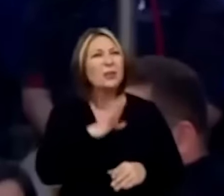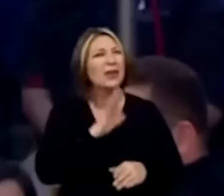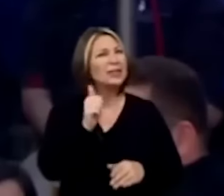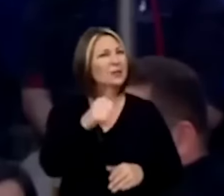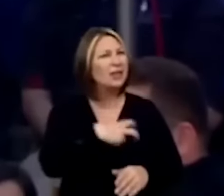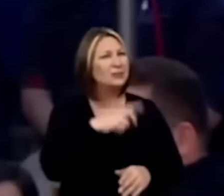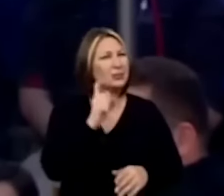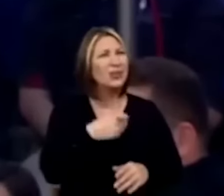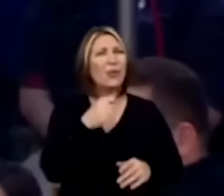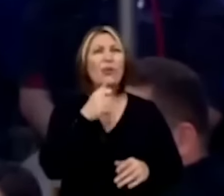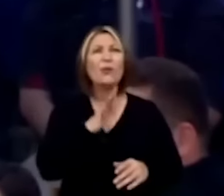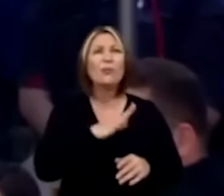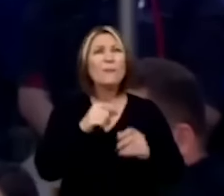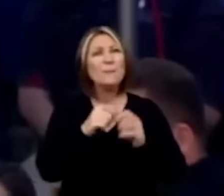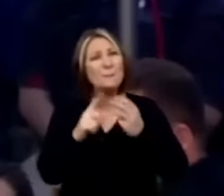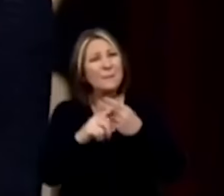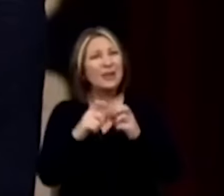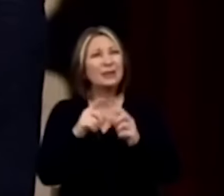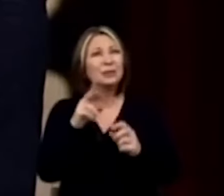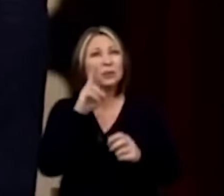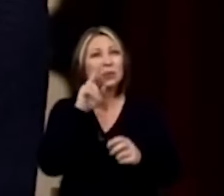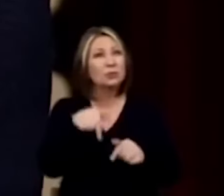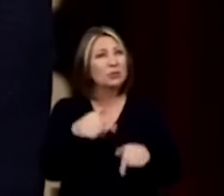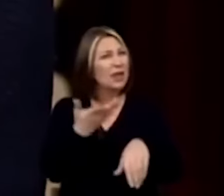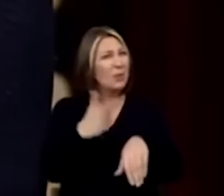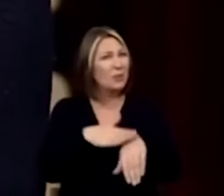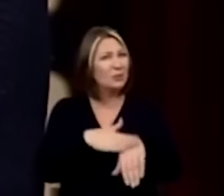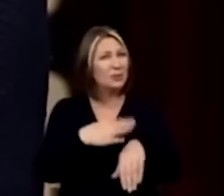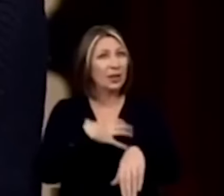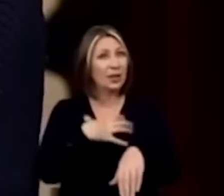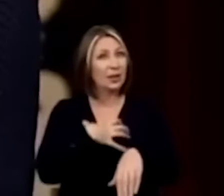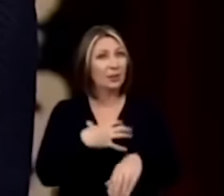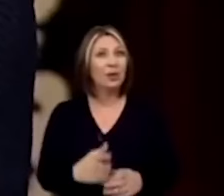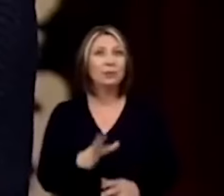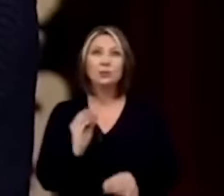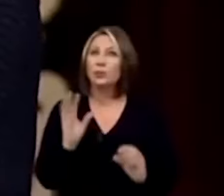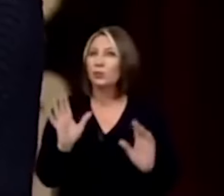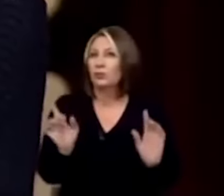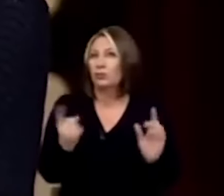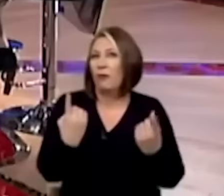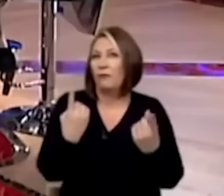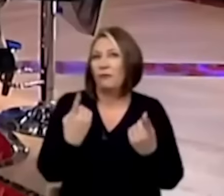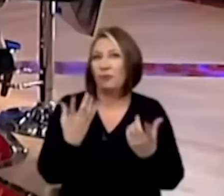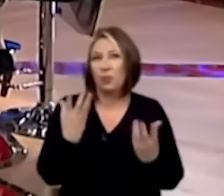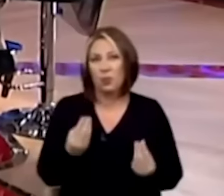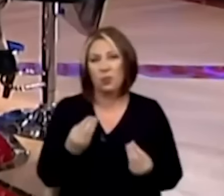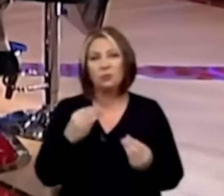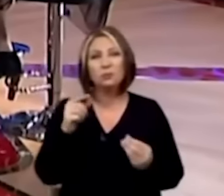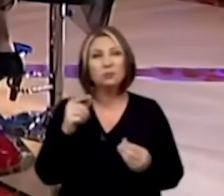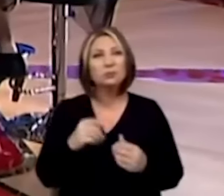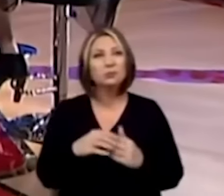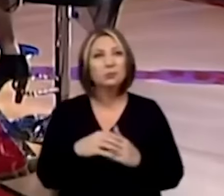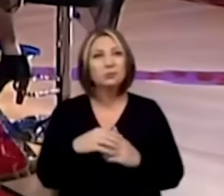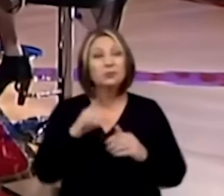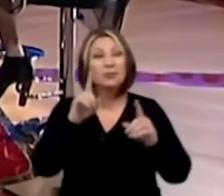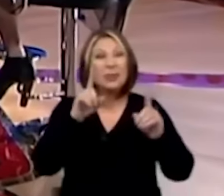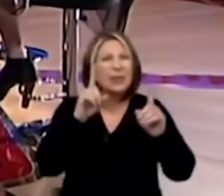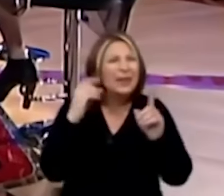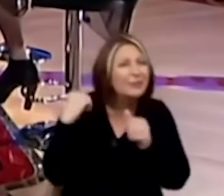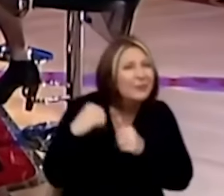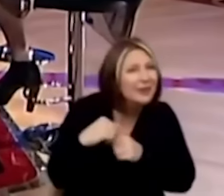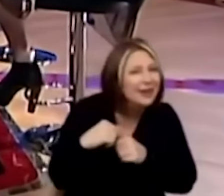aşkı bulacaksın? Oğlum Berk. Son zamanlarda sen burada ne yapıyorsun diyorum kendi kendime. Çok garip gelişiyor her şey. Bir dakika bir